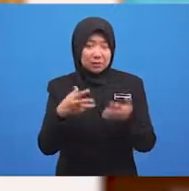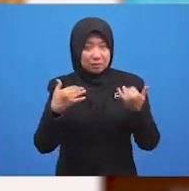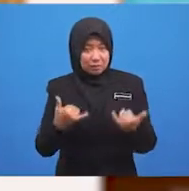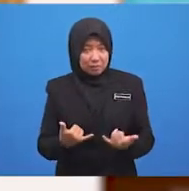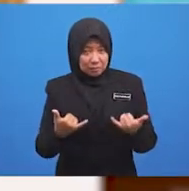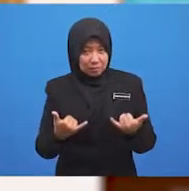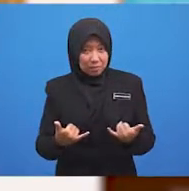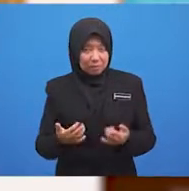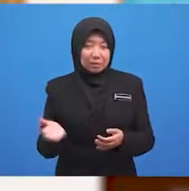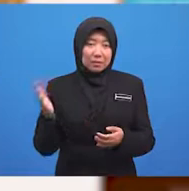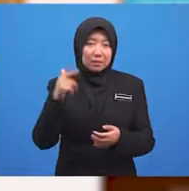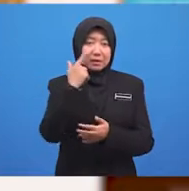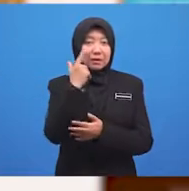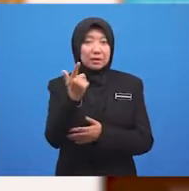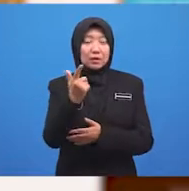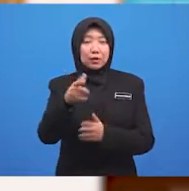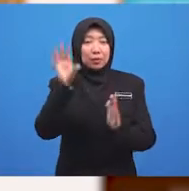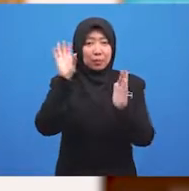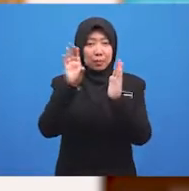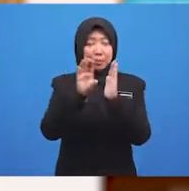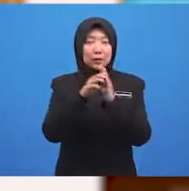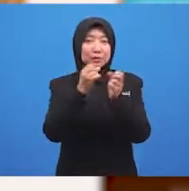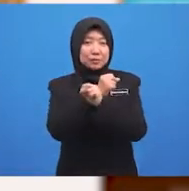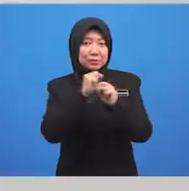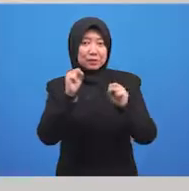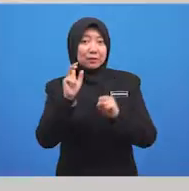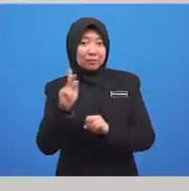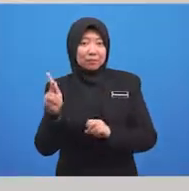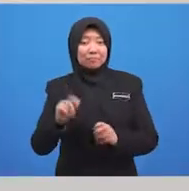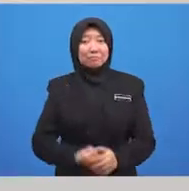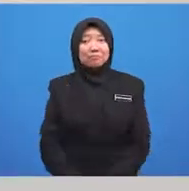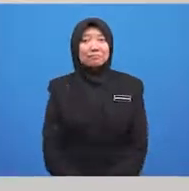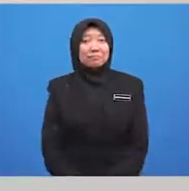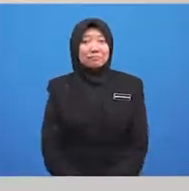Sekarang, mari kita lihat gambar yang disediakan.